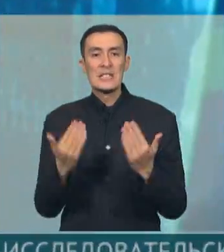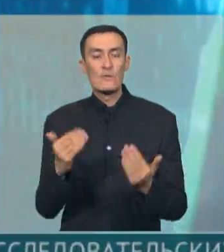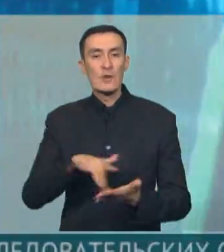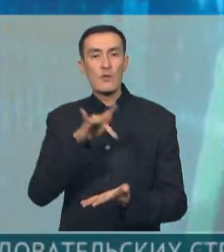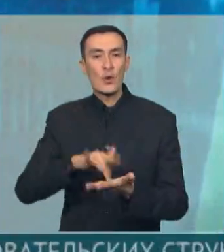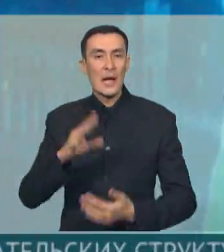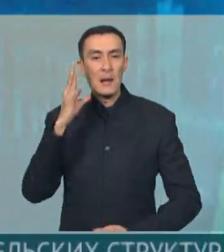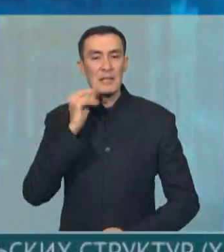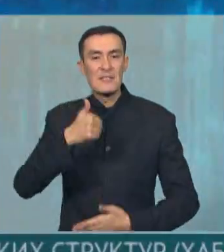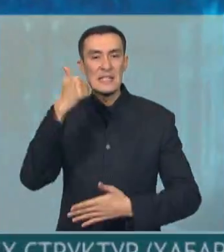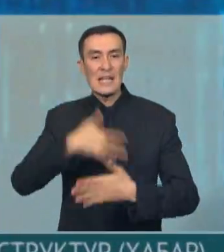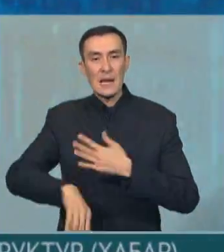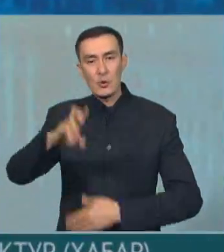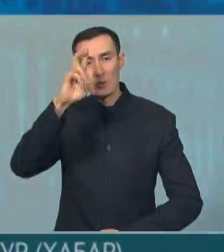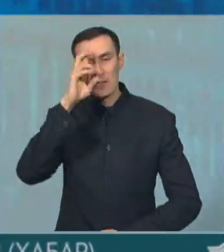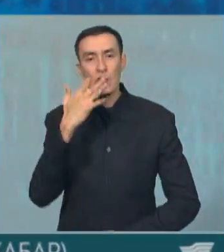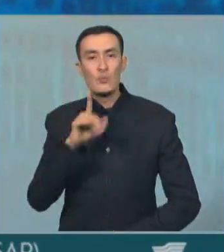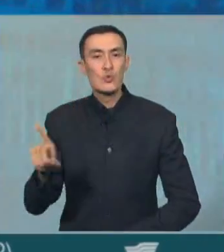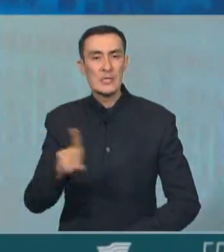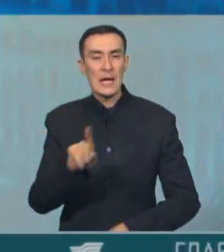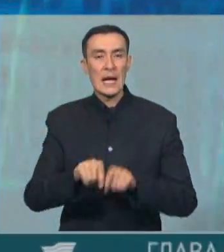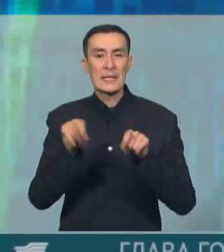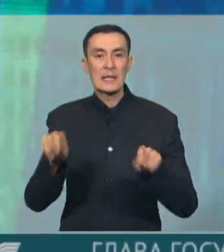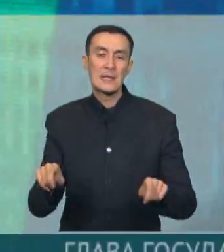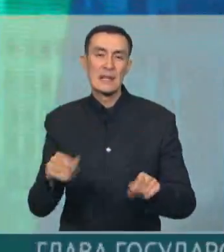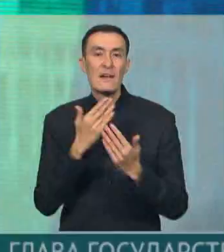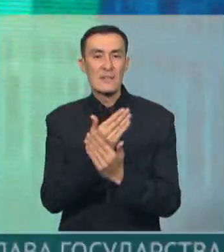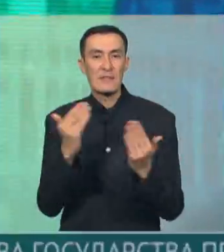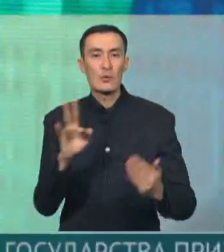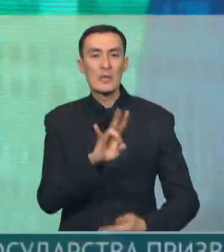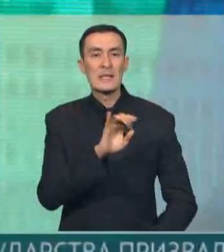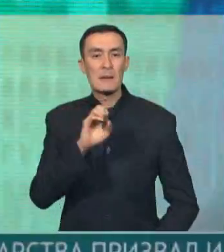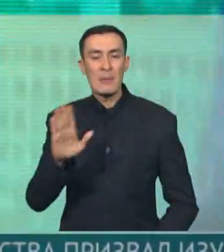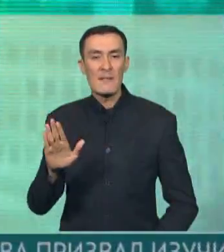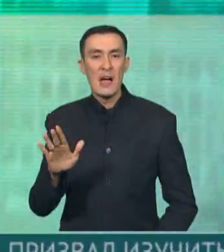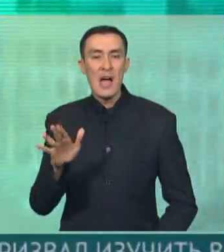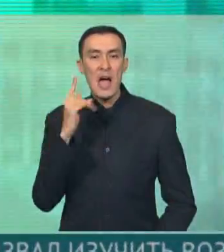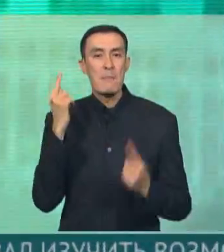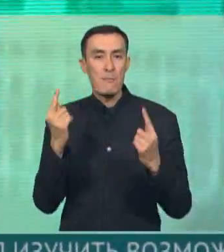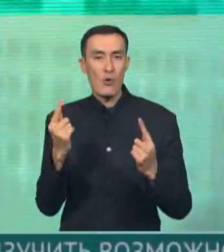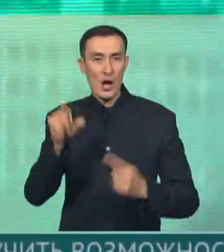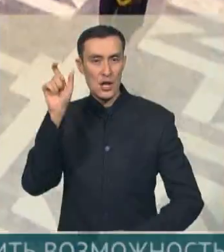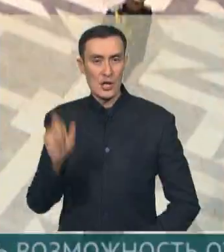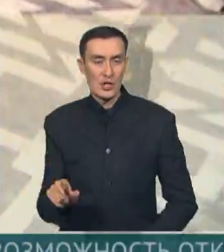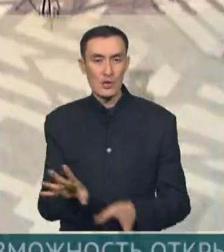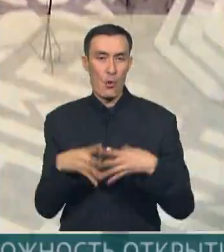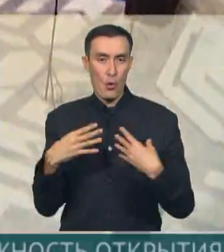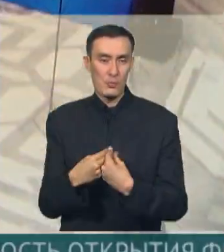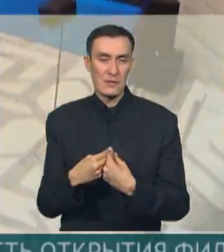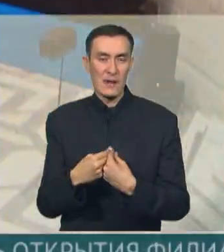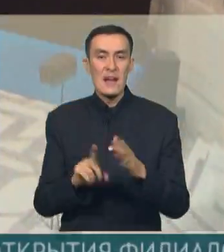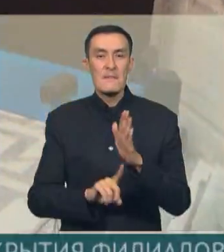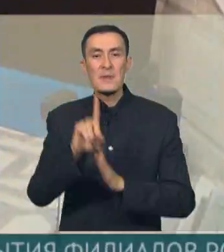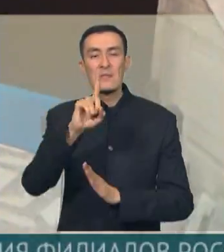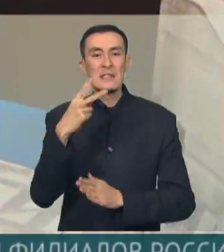Сегодня в Алматы в Центральном государственном музее открылась передвижная выставка «Нурсултан Назарбаев. Эпоха. Личность. Общество».